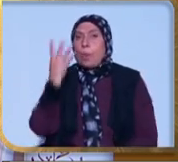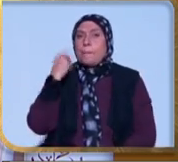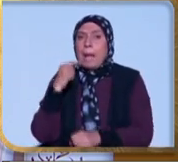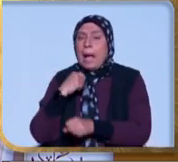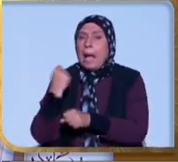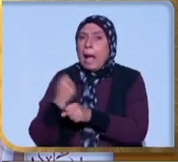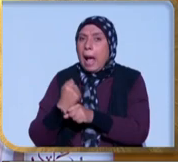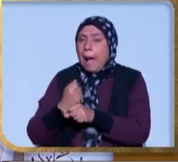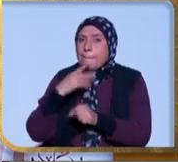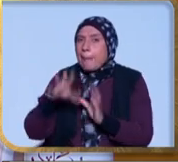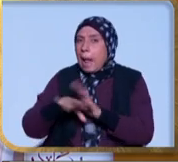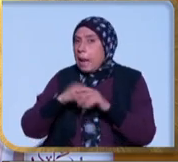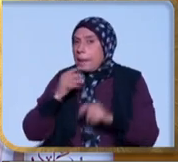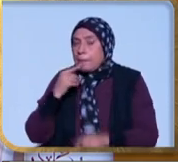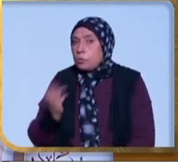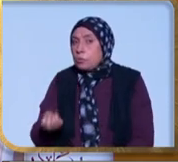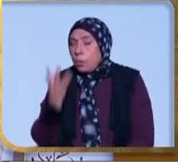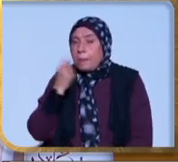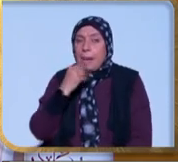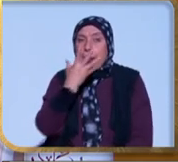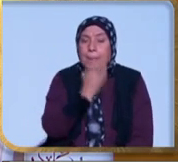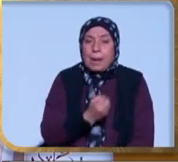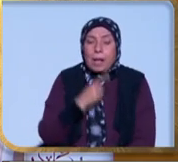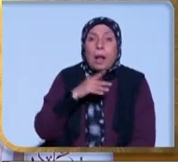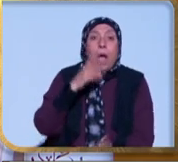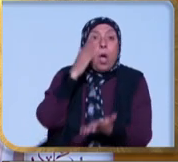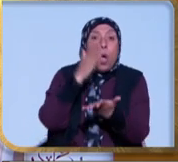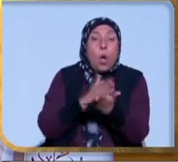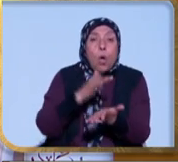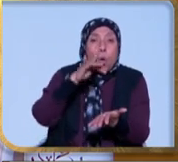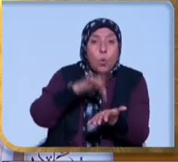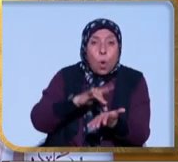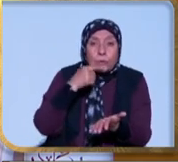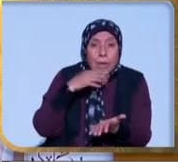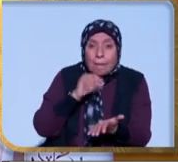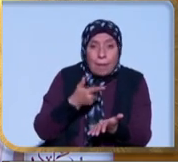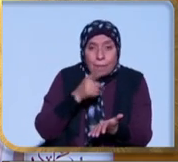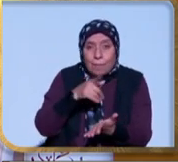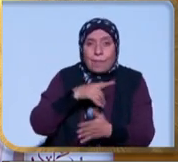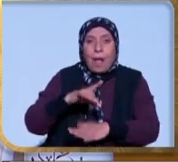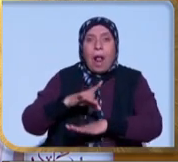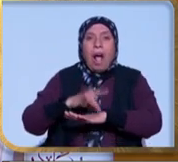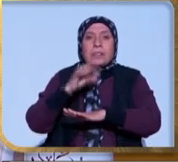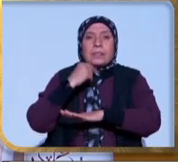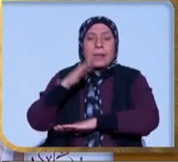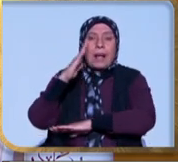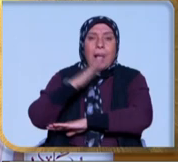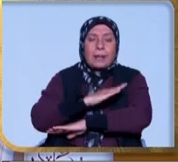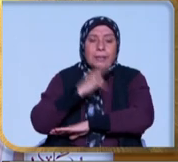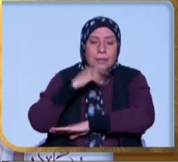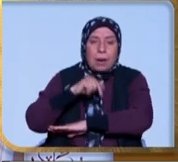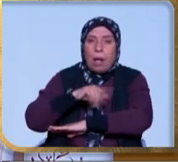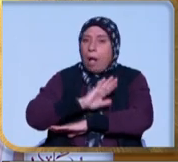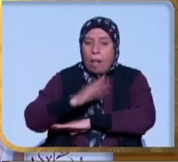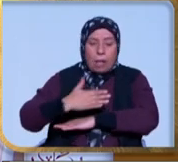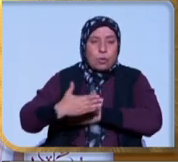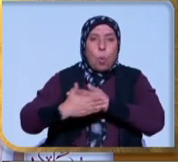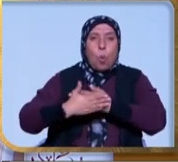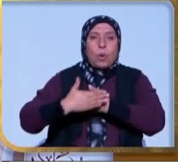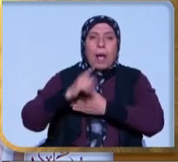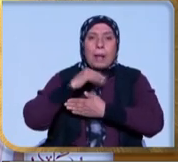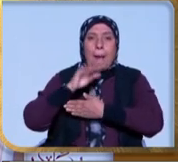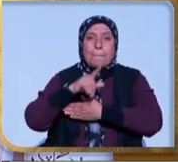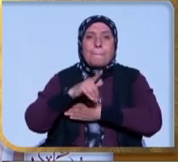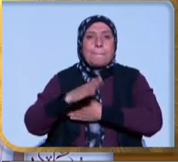معاه بندخل على وقت بعد كده وقت المغرب مبدا الليل، نهايه اليوم وقت العصر. فاكد عليها ان احنا